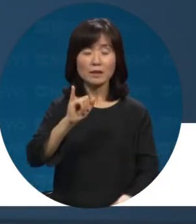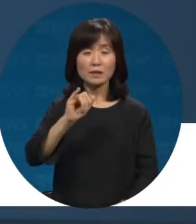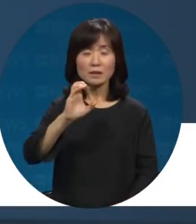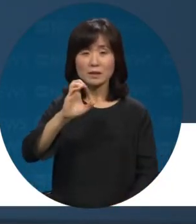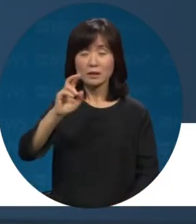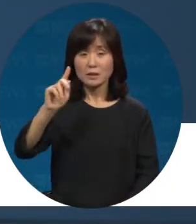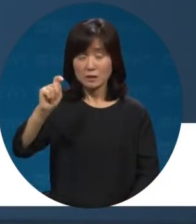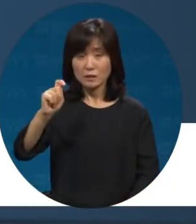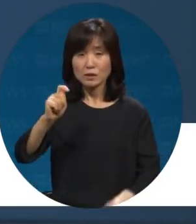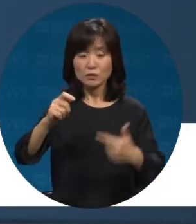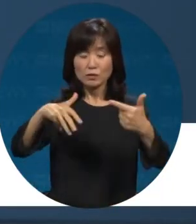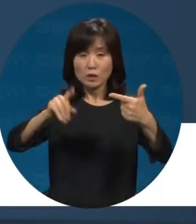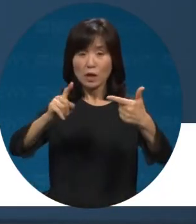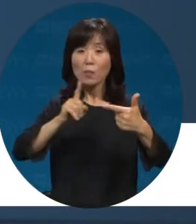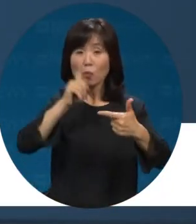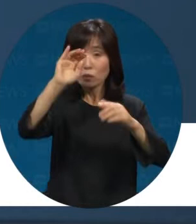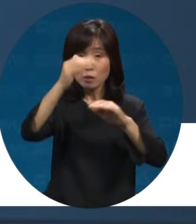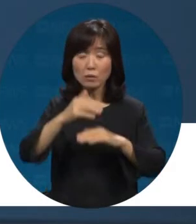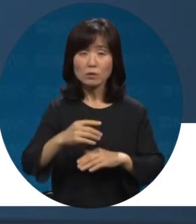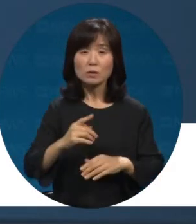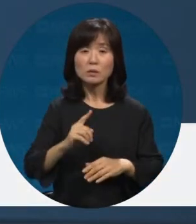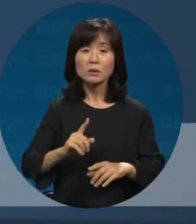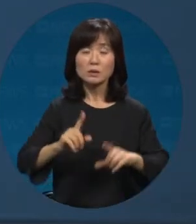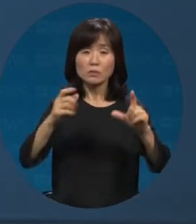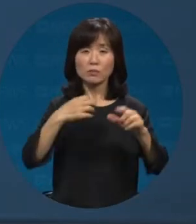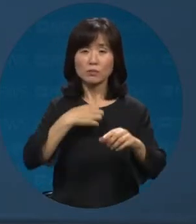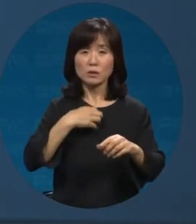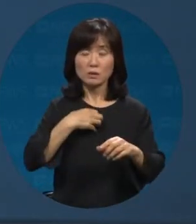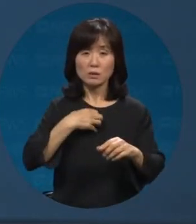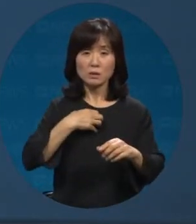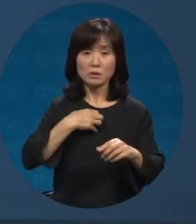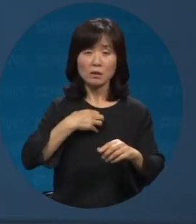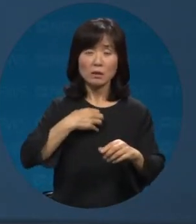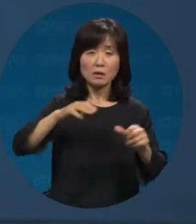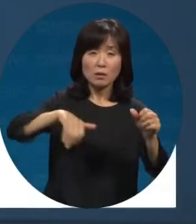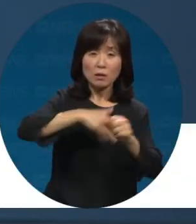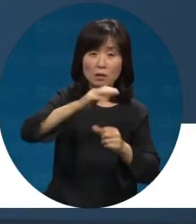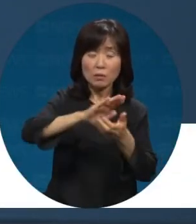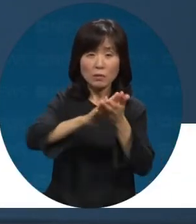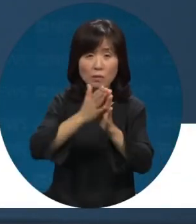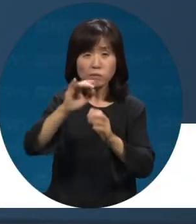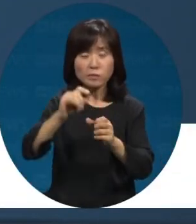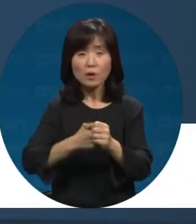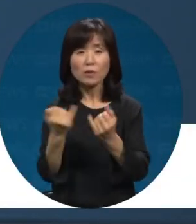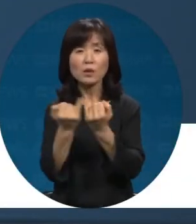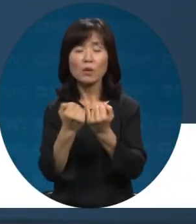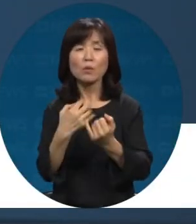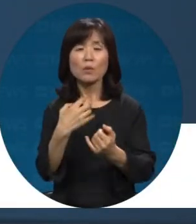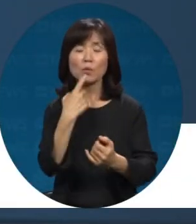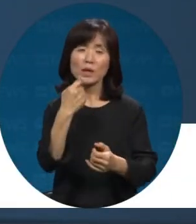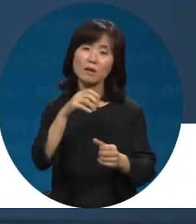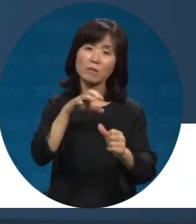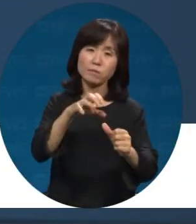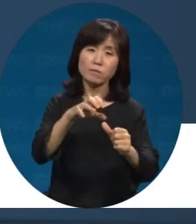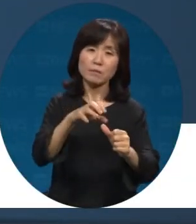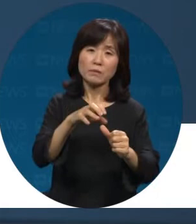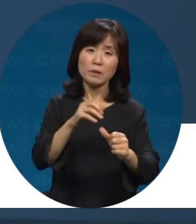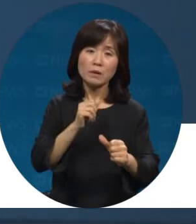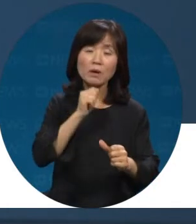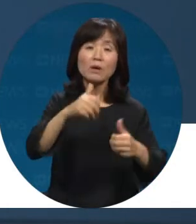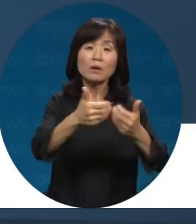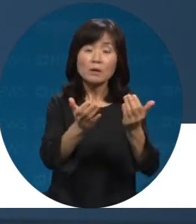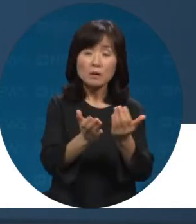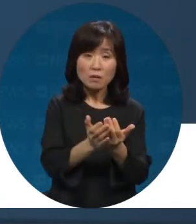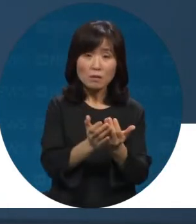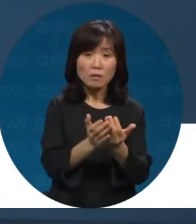6차 보고서에 따르면 기후위기로 인한 생태계 변화가 여성들에게도 위협적이고 또 저소득층 여성을 고려하지 않는 적응